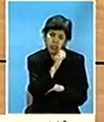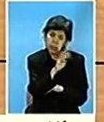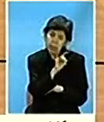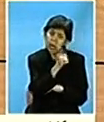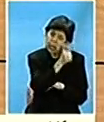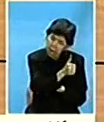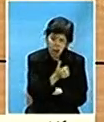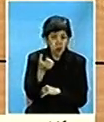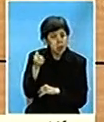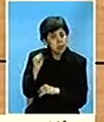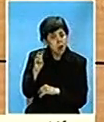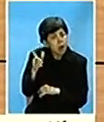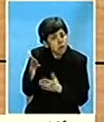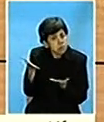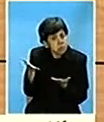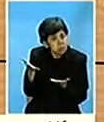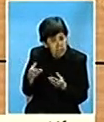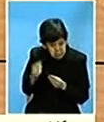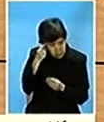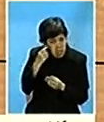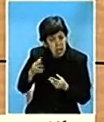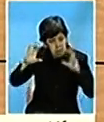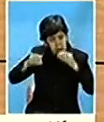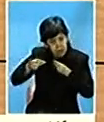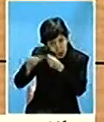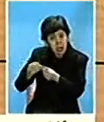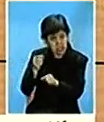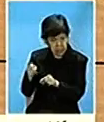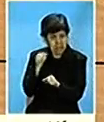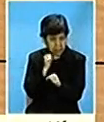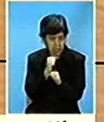งบให้48ให้16ล้านคนที่เหลือซึ่งท